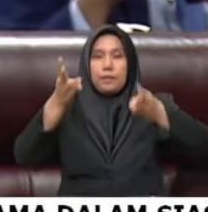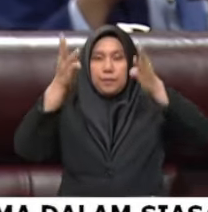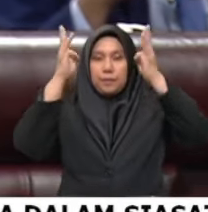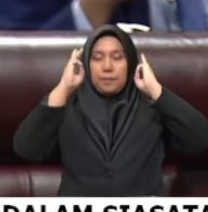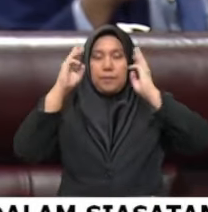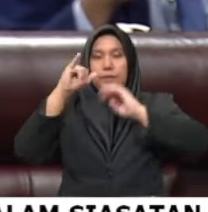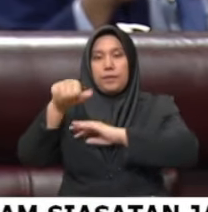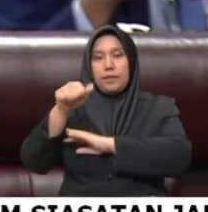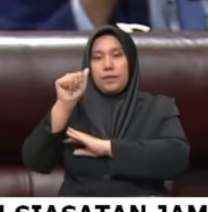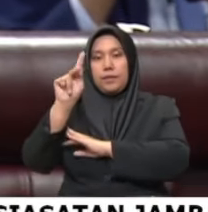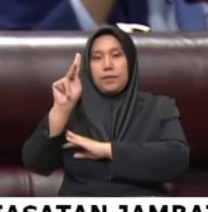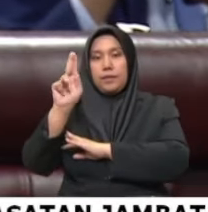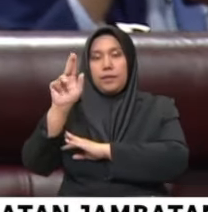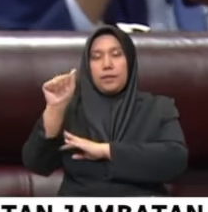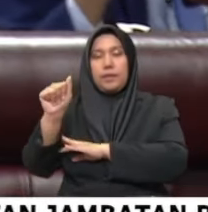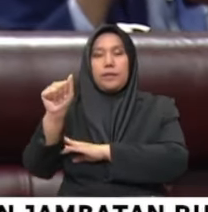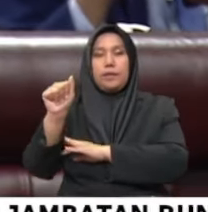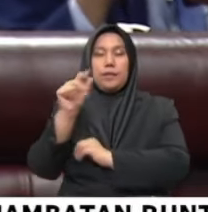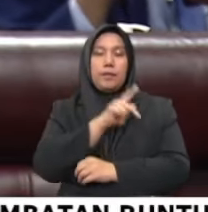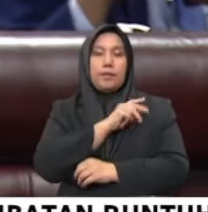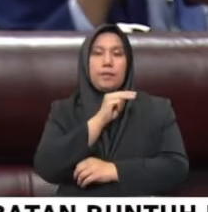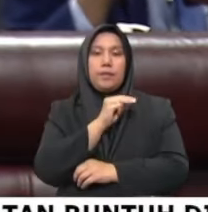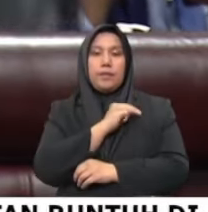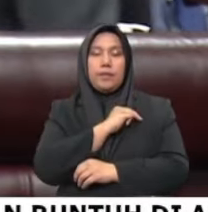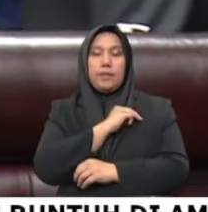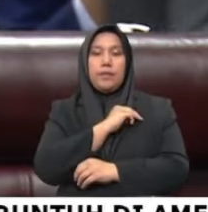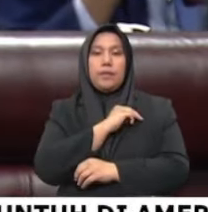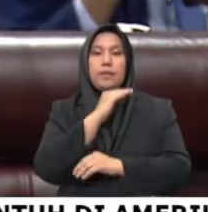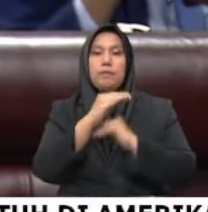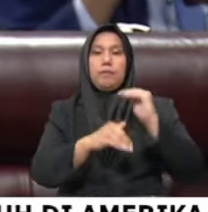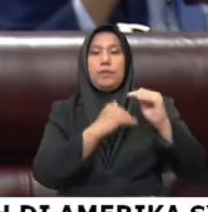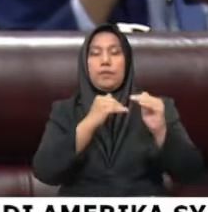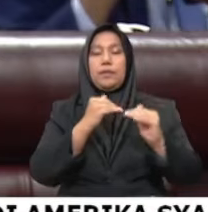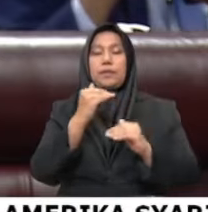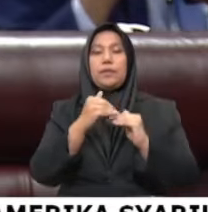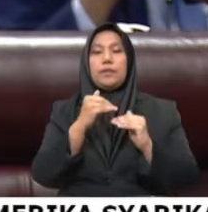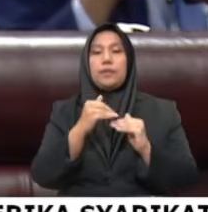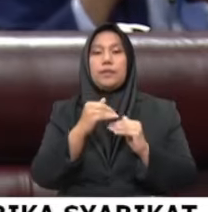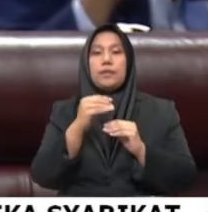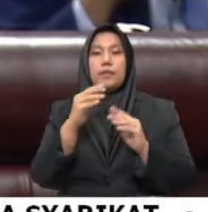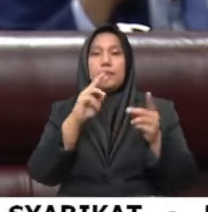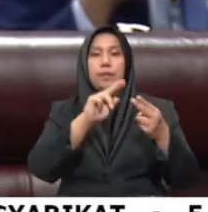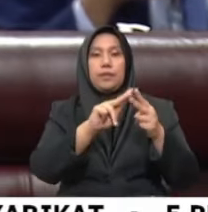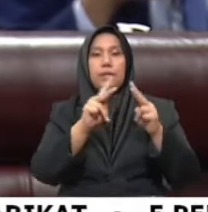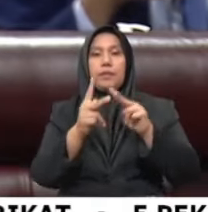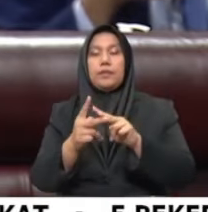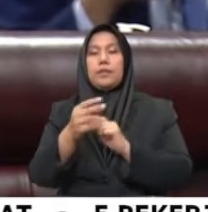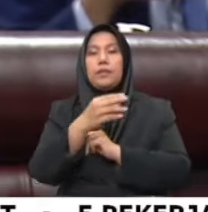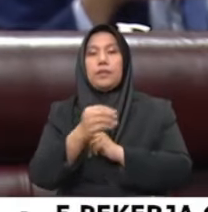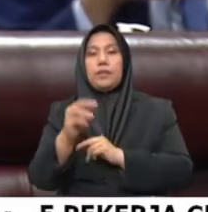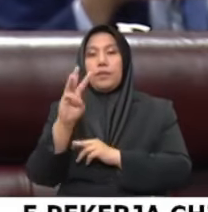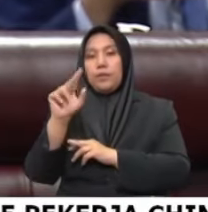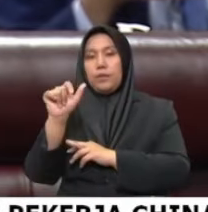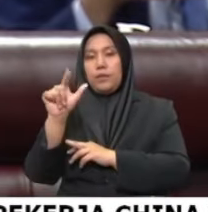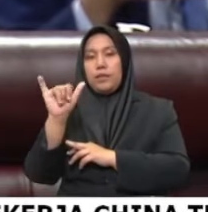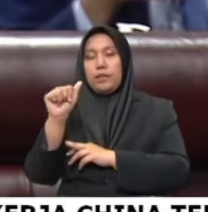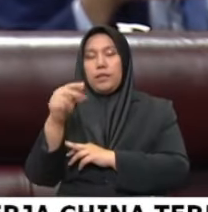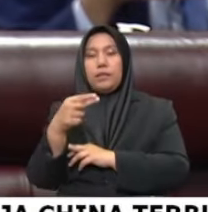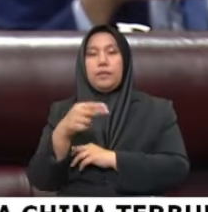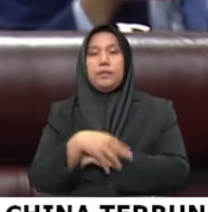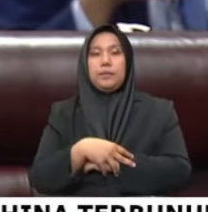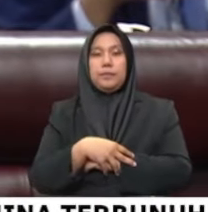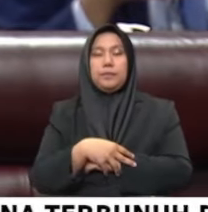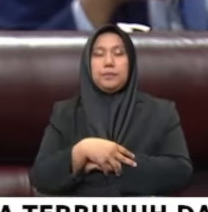juga Kementerian Kemajuan Desa dan Wilayah ataupun KKDW. Jadi seperti mana sedia maklum, Majlis Tanah